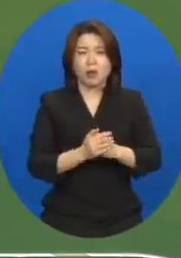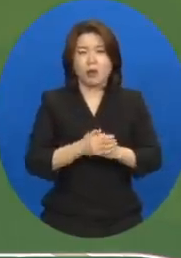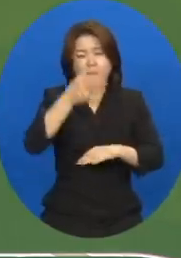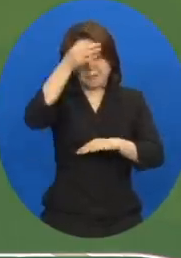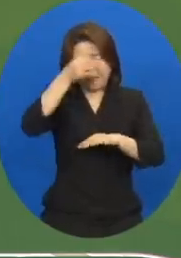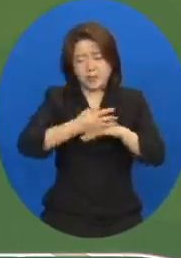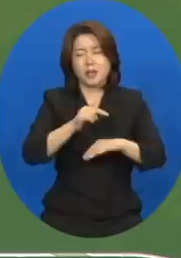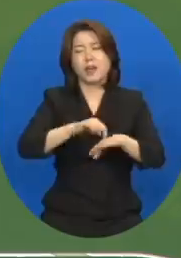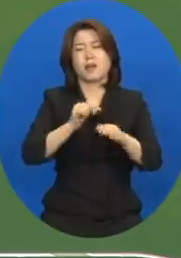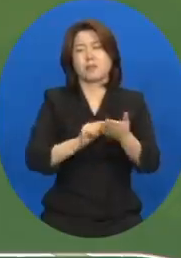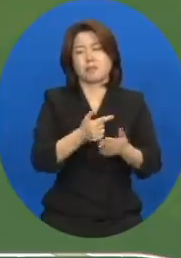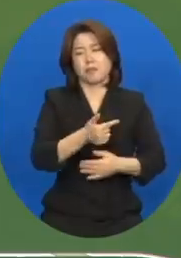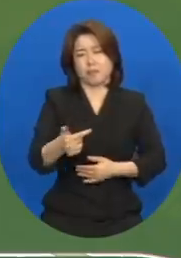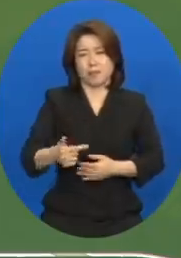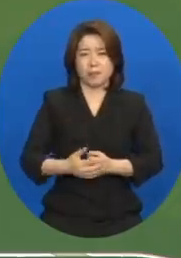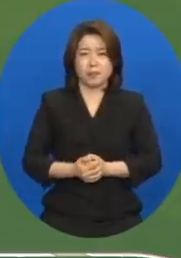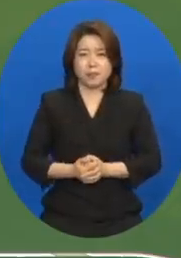미안하더라.